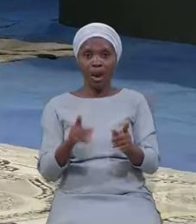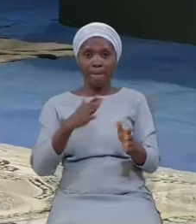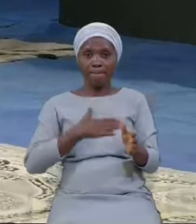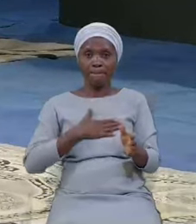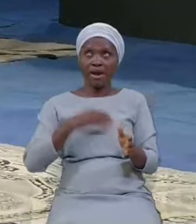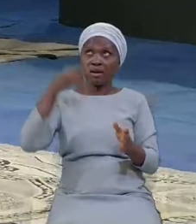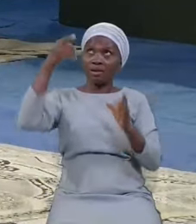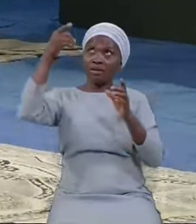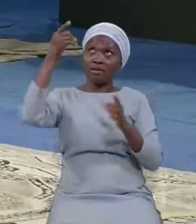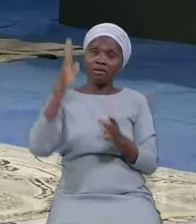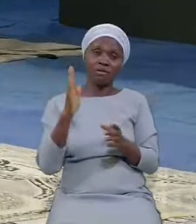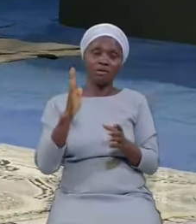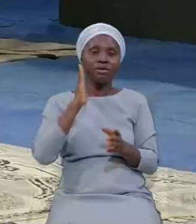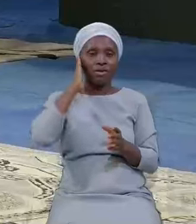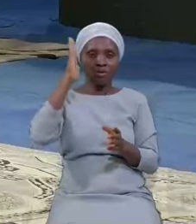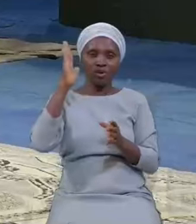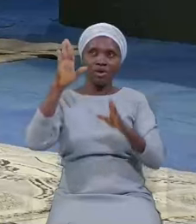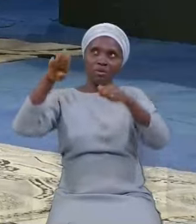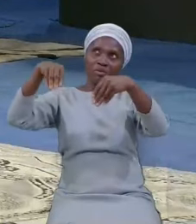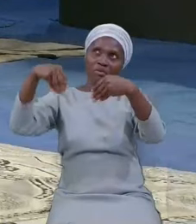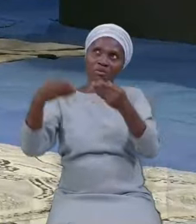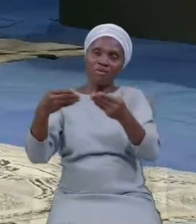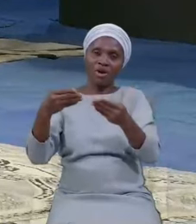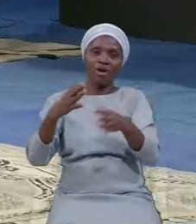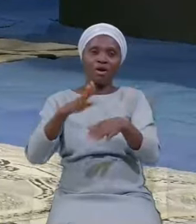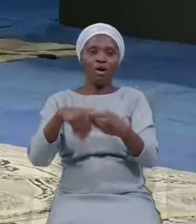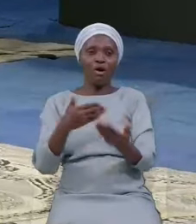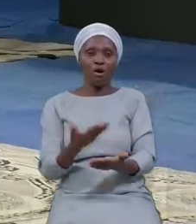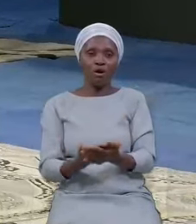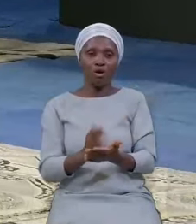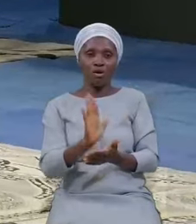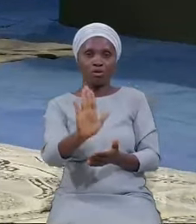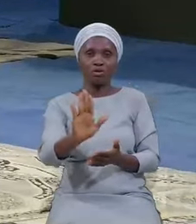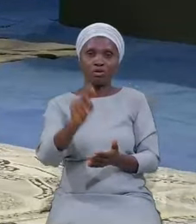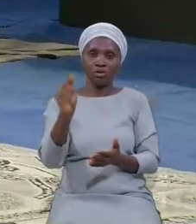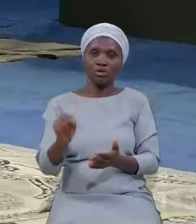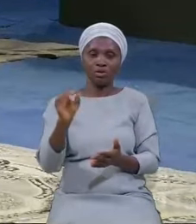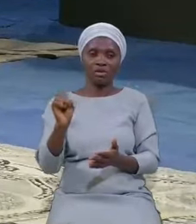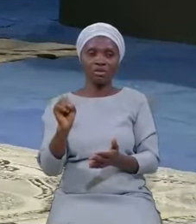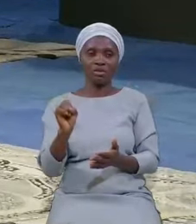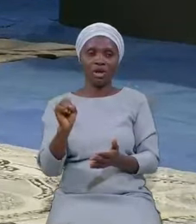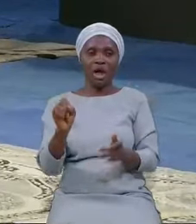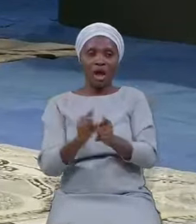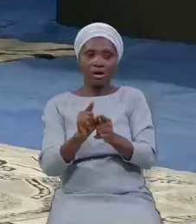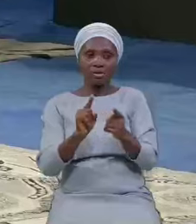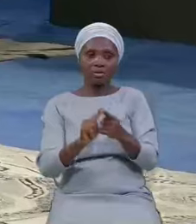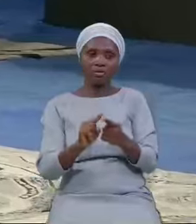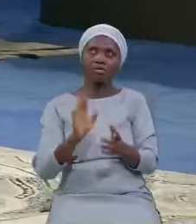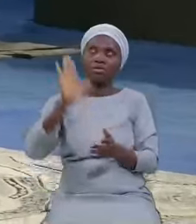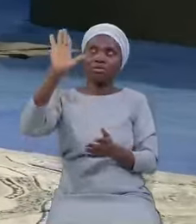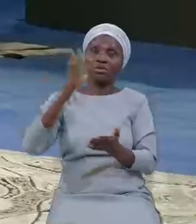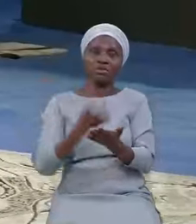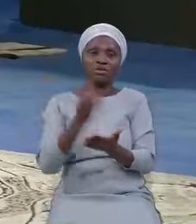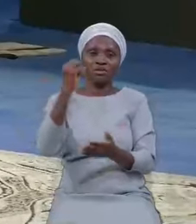vos besoins selon sa richesse avec gloire en Jésus-Christ. Mon Dieu